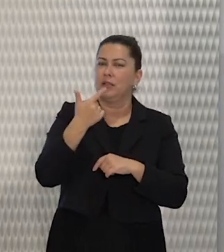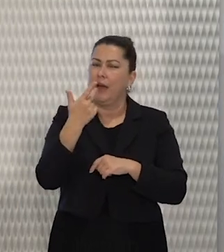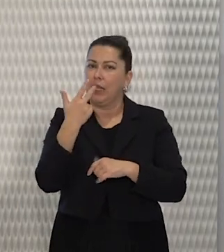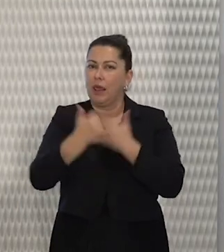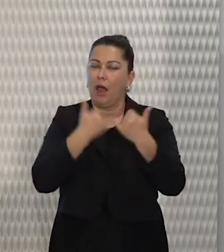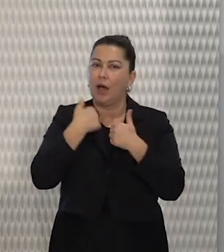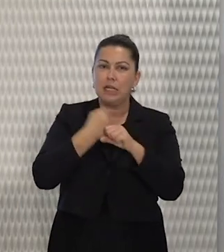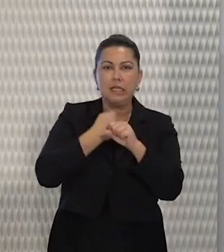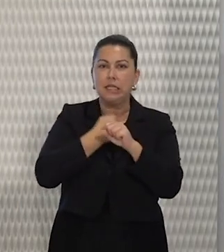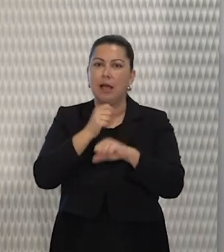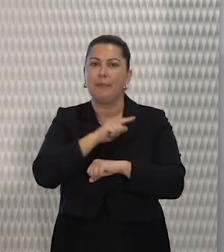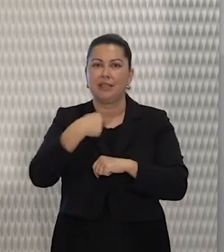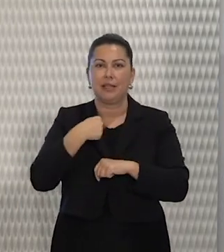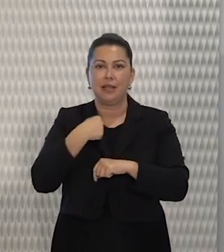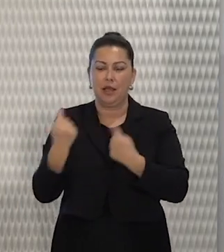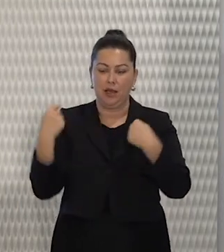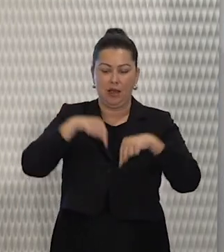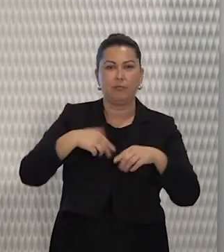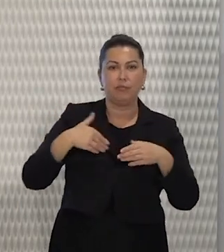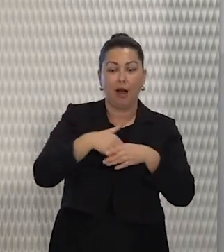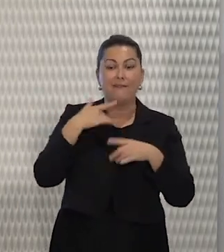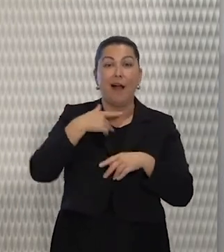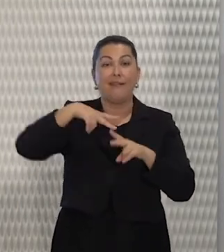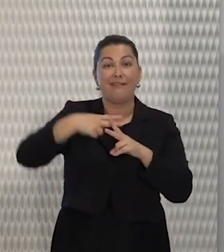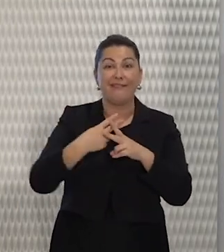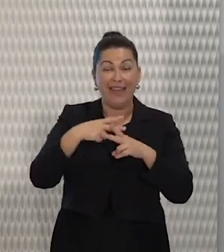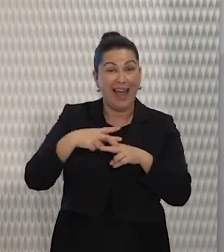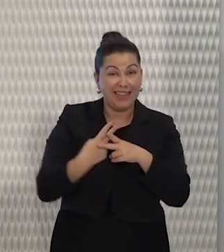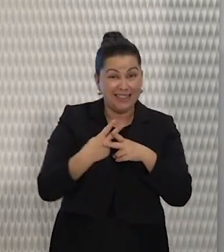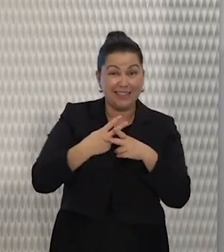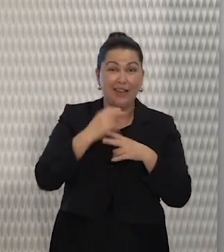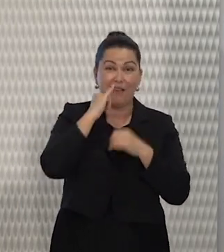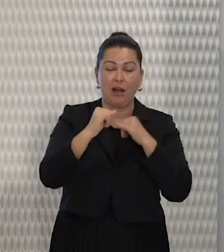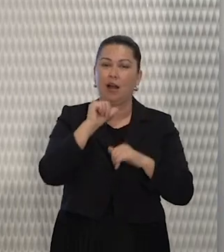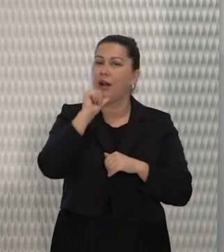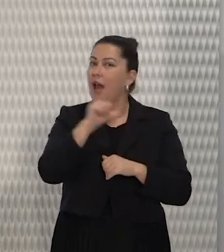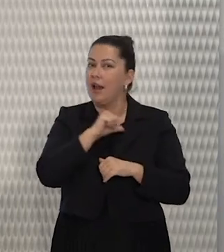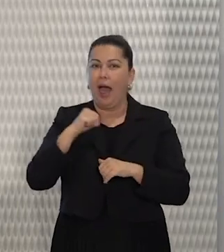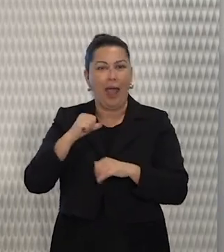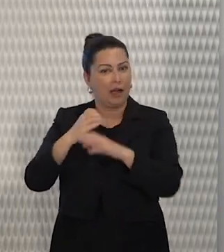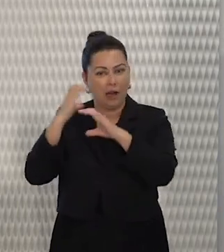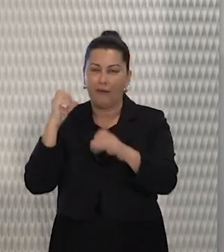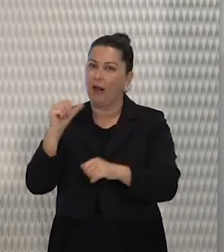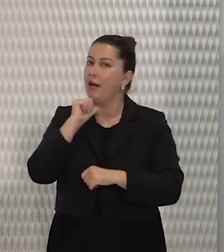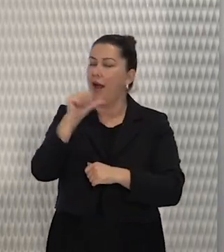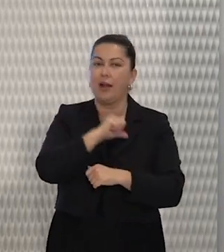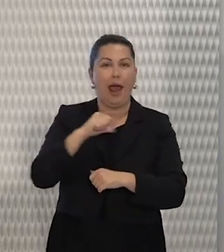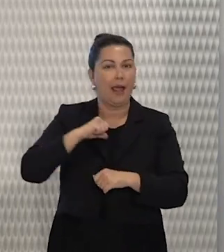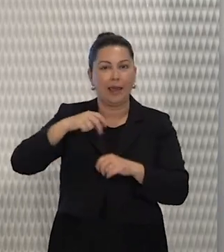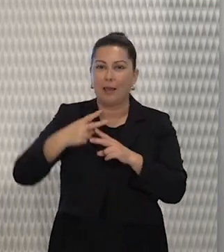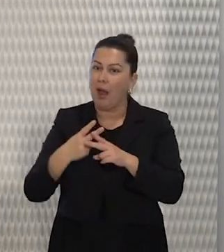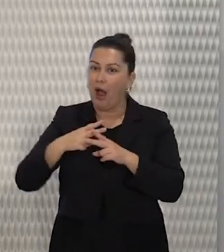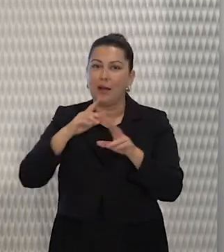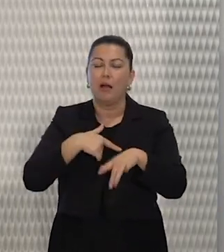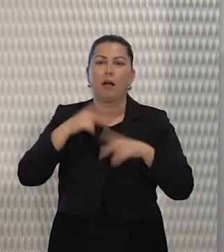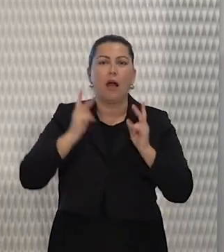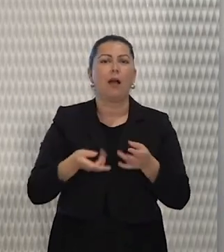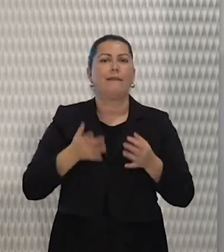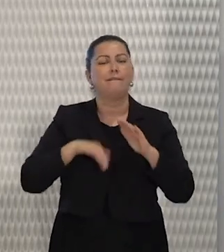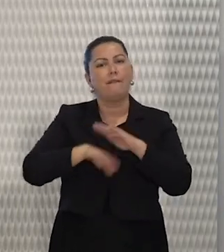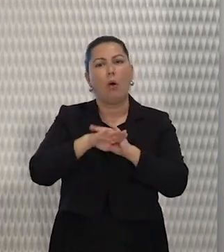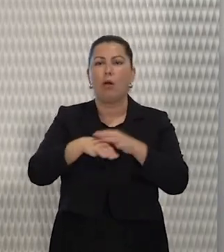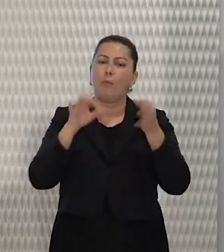los. Ich war Werksfahrer, keinen eigenen LKW mehr, keine eigenen Mechaniker mehr, konnte mich wirklich als Profi auf das